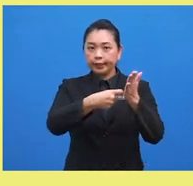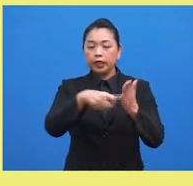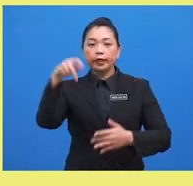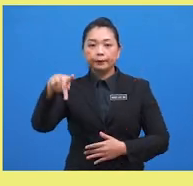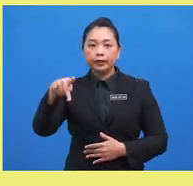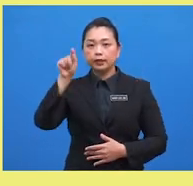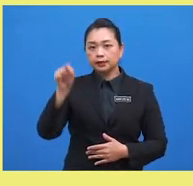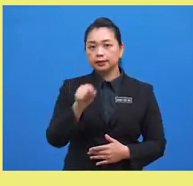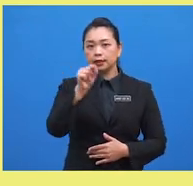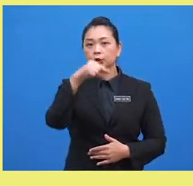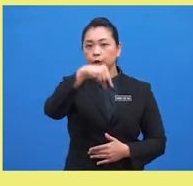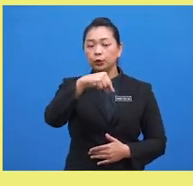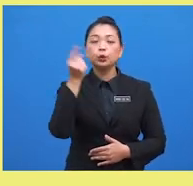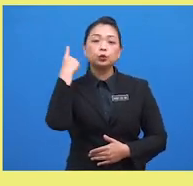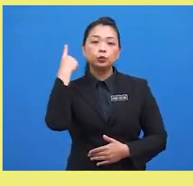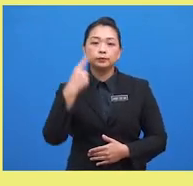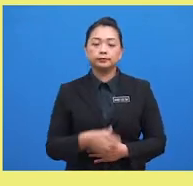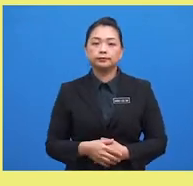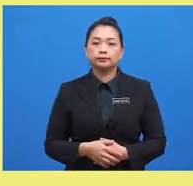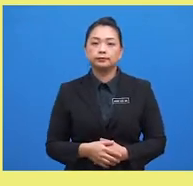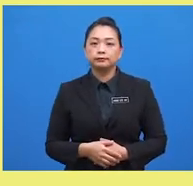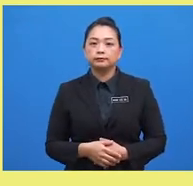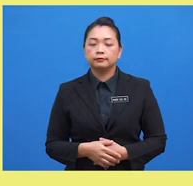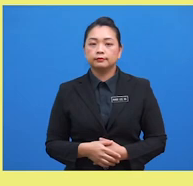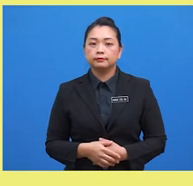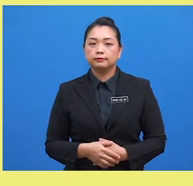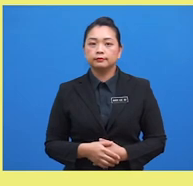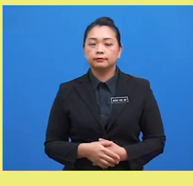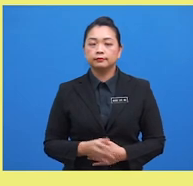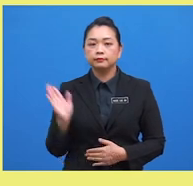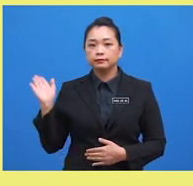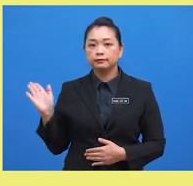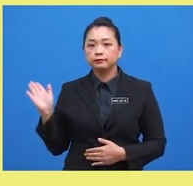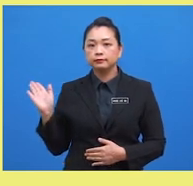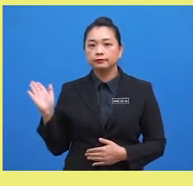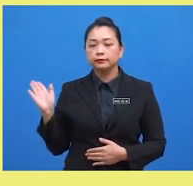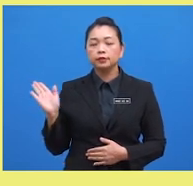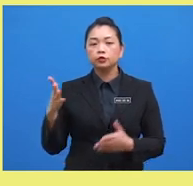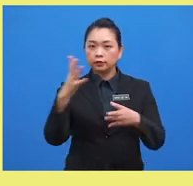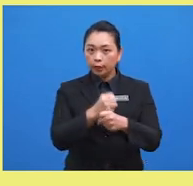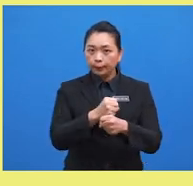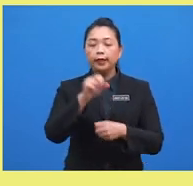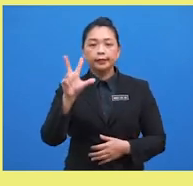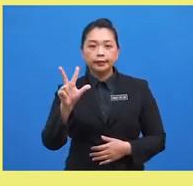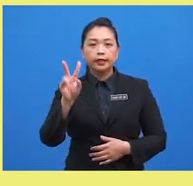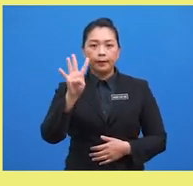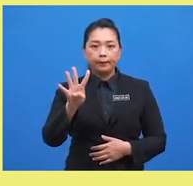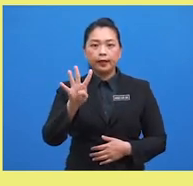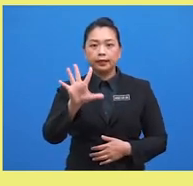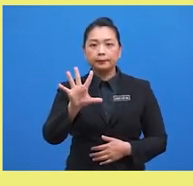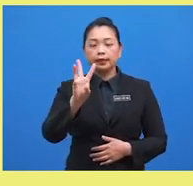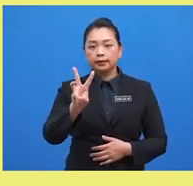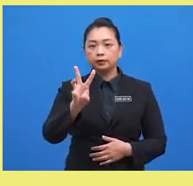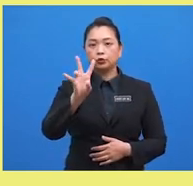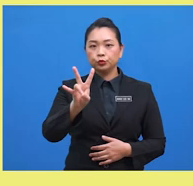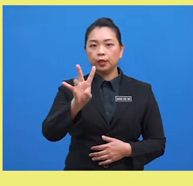P kesatuan Q. Set P kesatuan Q ialah 3, 4, 5,